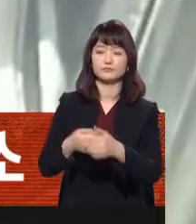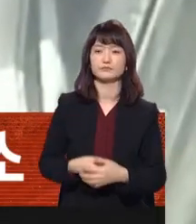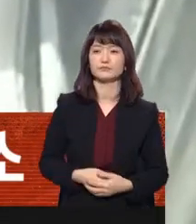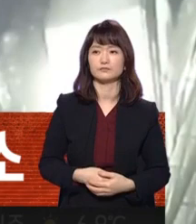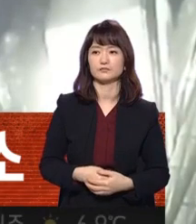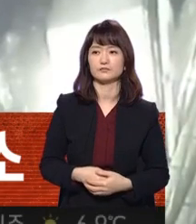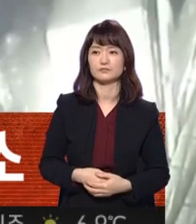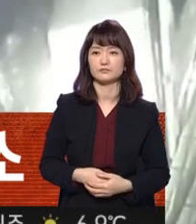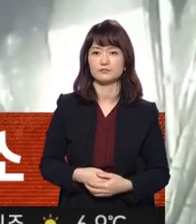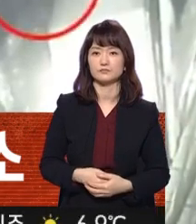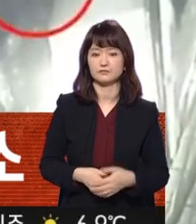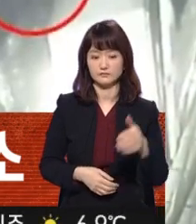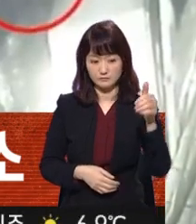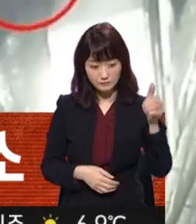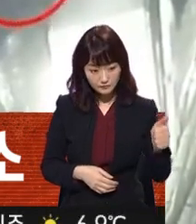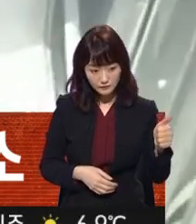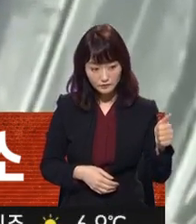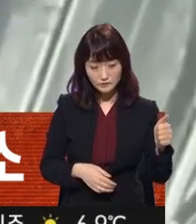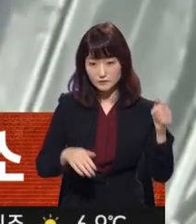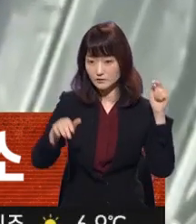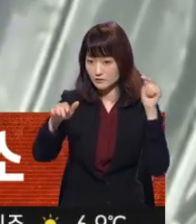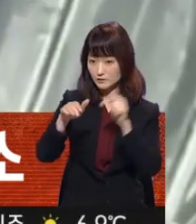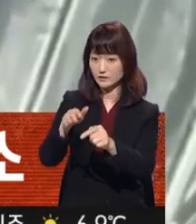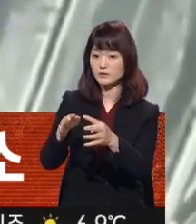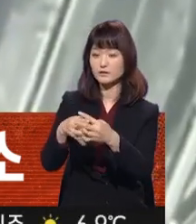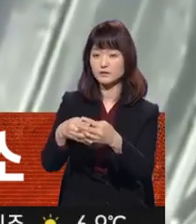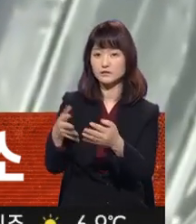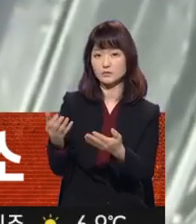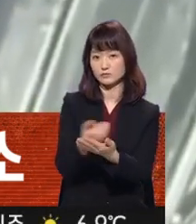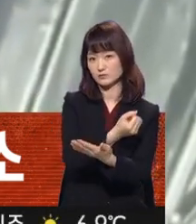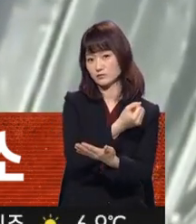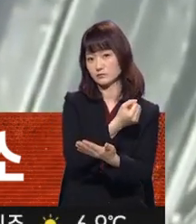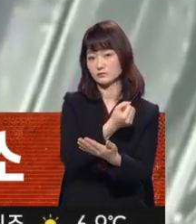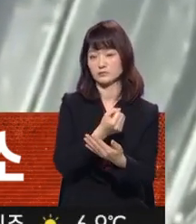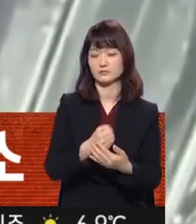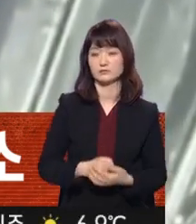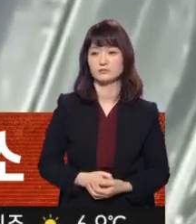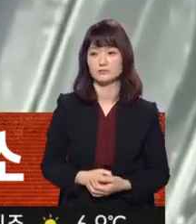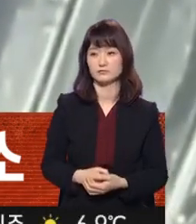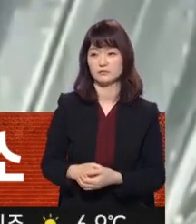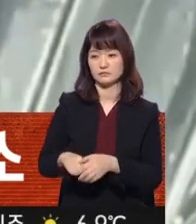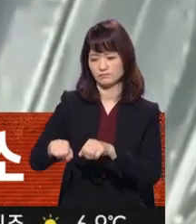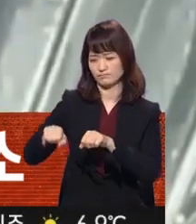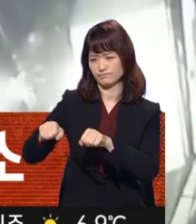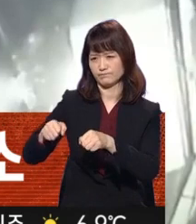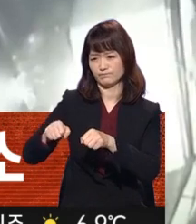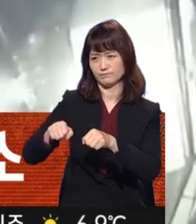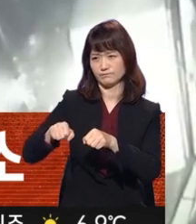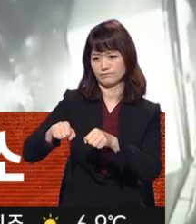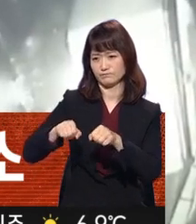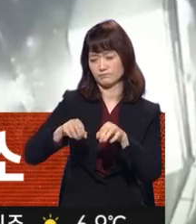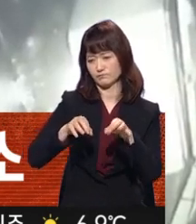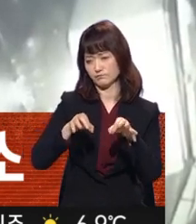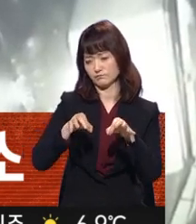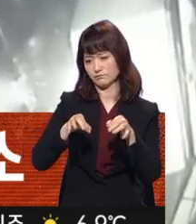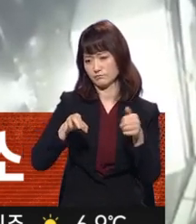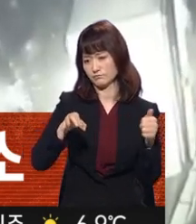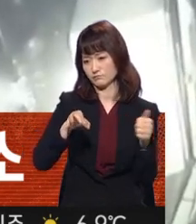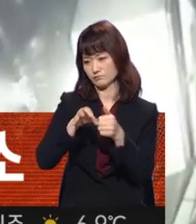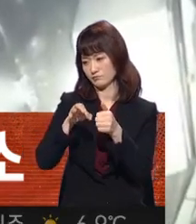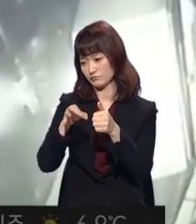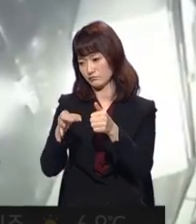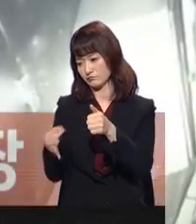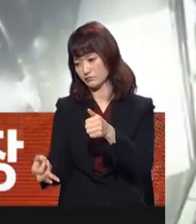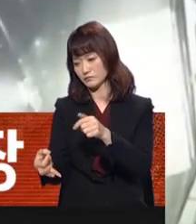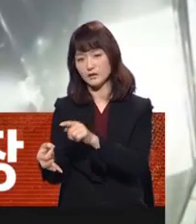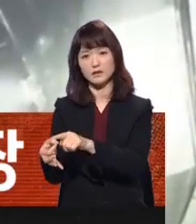알기로 저 주위에 와서 또 지갑은 찾아갔다고 하는데 그러면서 오토바이는 자기 쓰러트리지가 없다 그래서 보상은